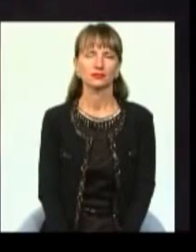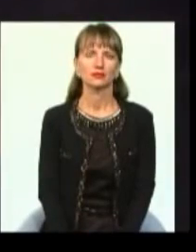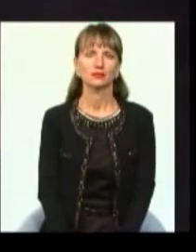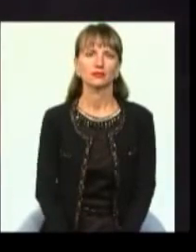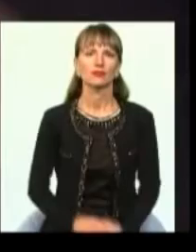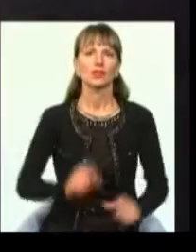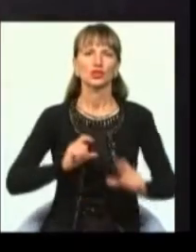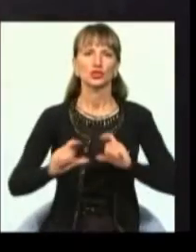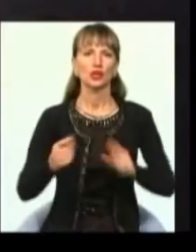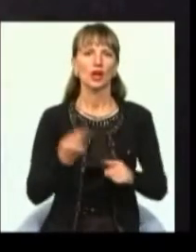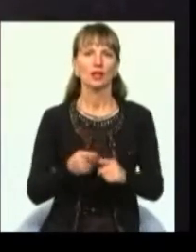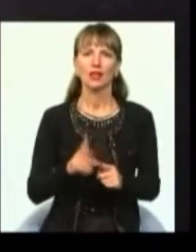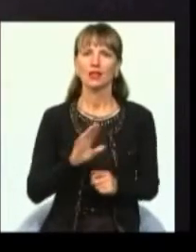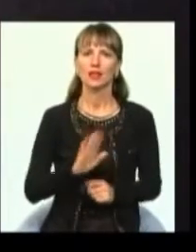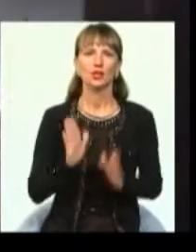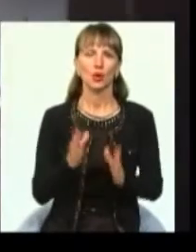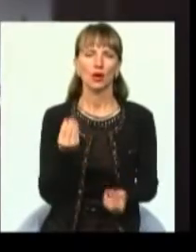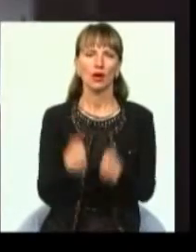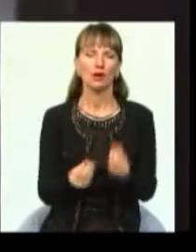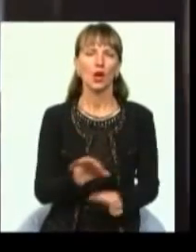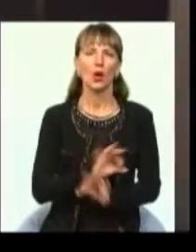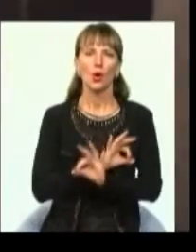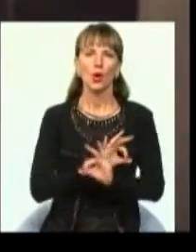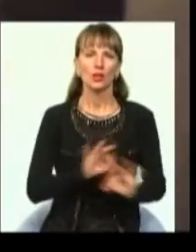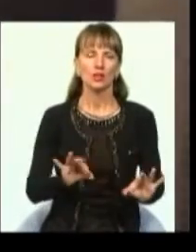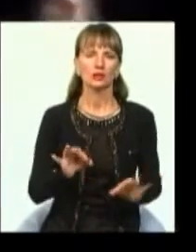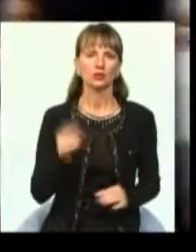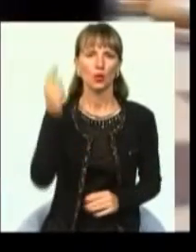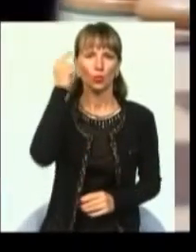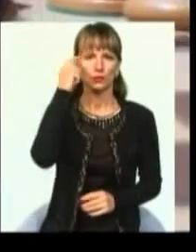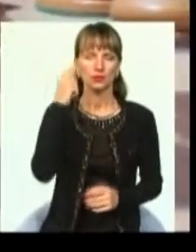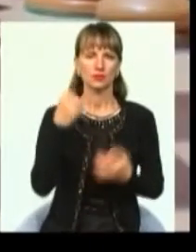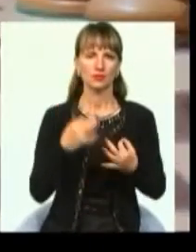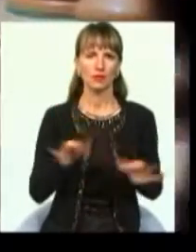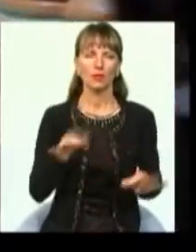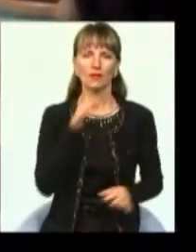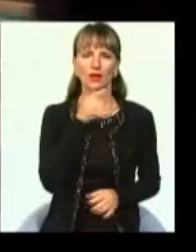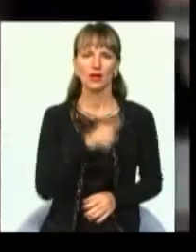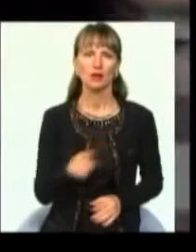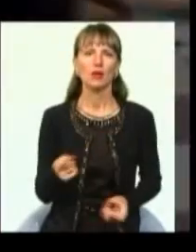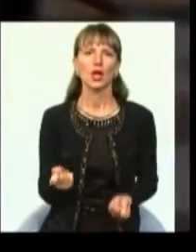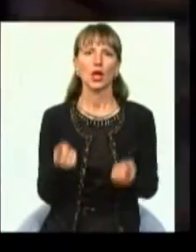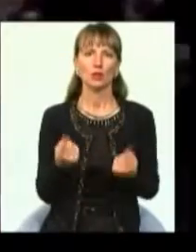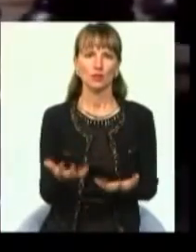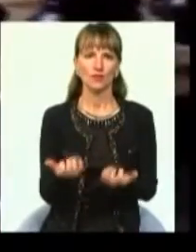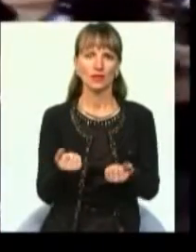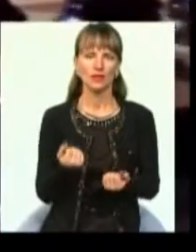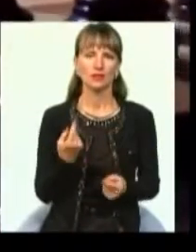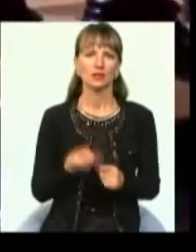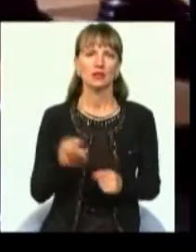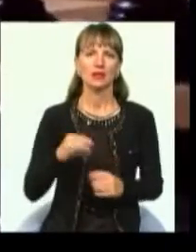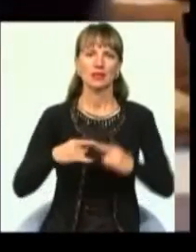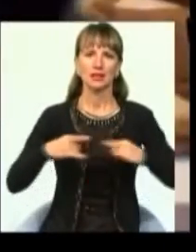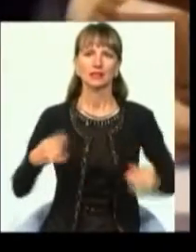Шахи – це не тільки гра, а й чудове інтелектуальне дозвілля. А от звідки прийшла до нас ця гра та яка її історія? Настільні